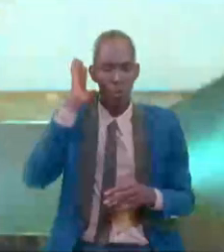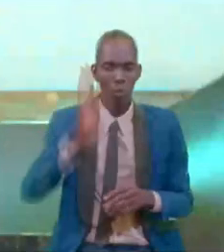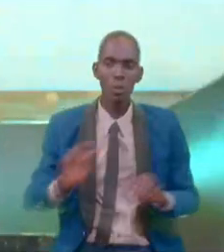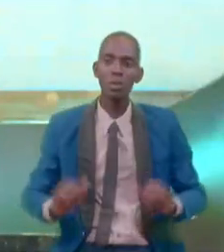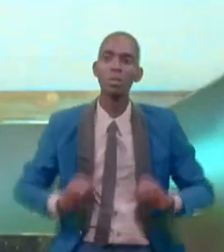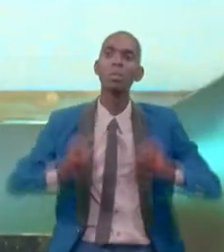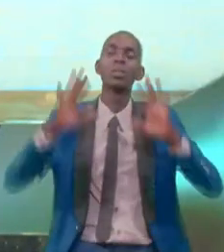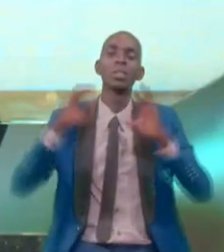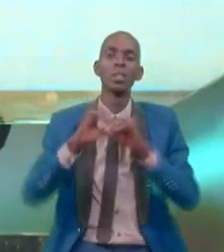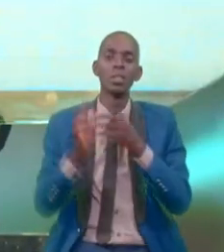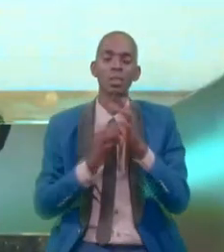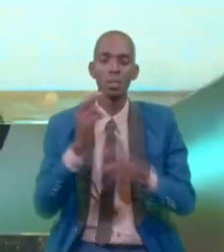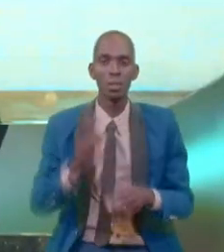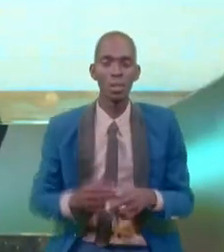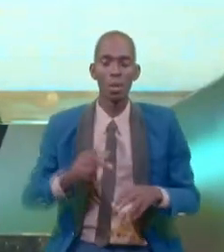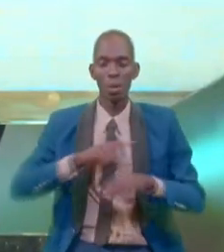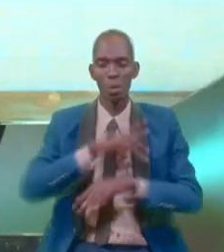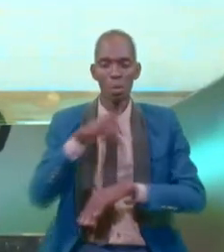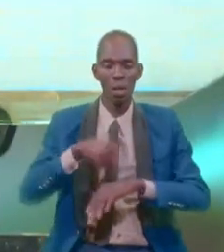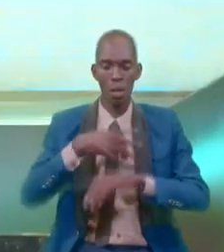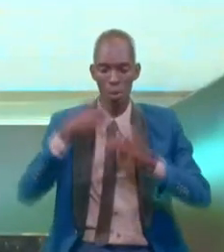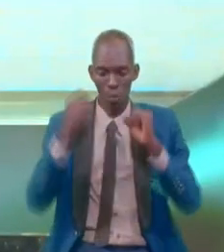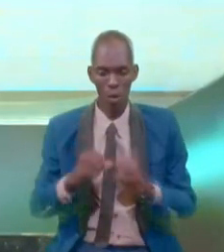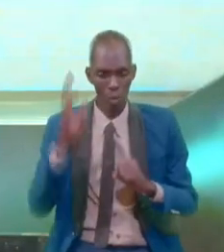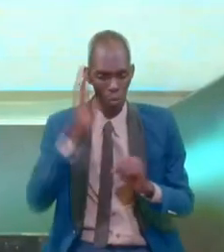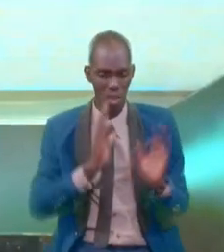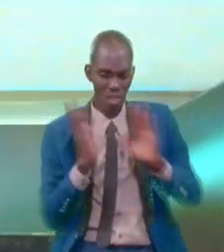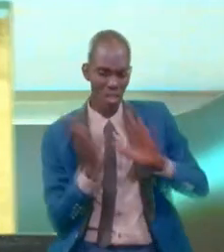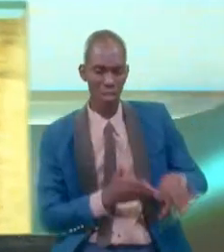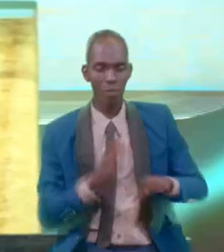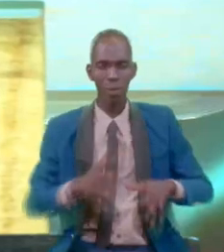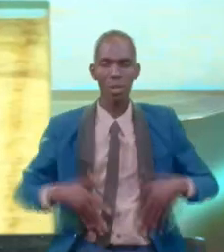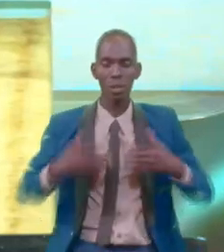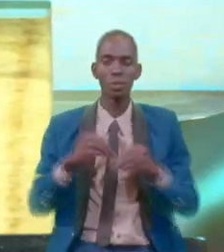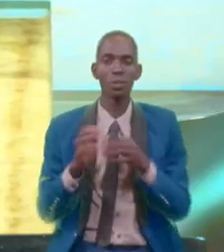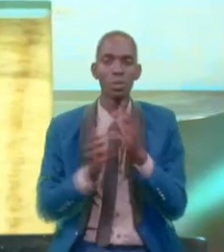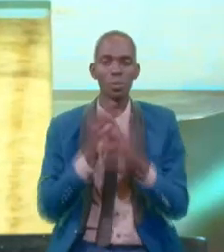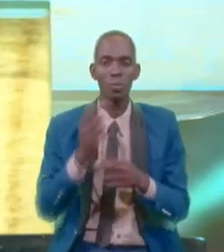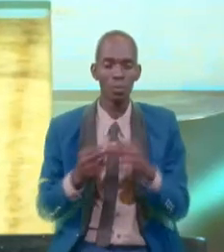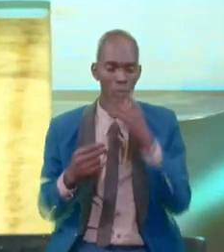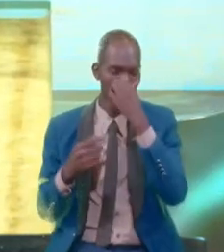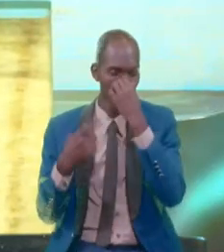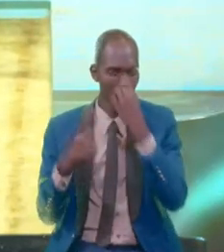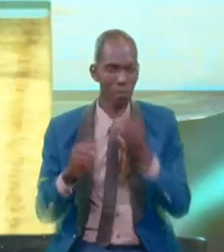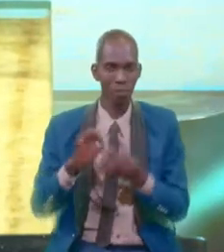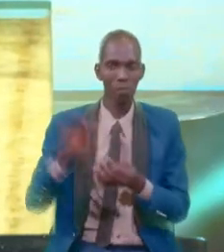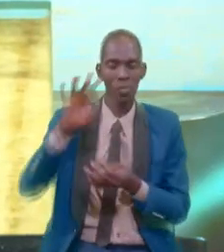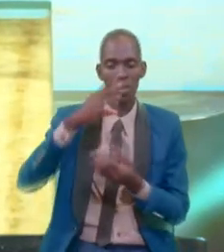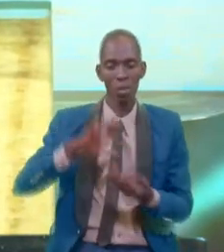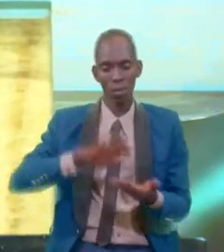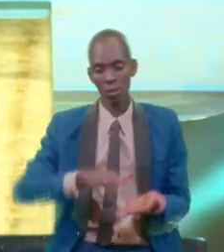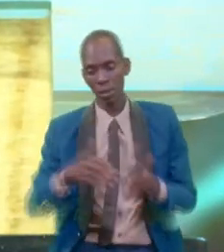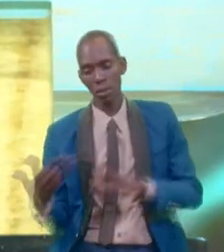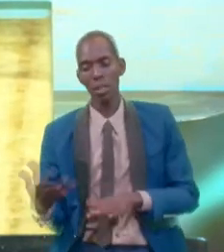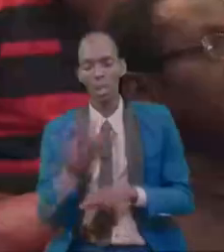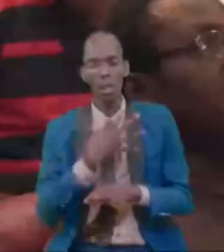soumettre. Les dominations et les autorités vont quitter votre vie. L'esprit de mort ou de